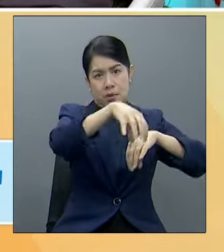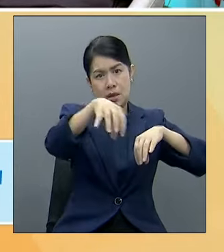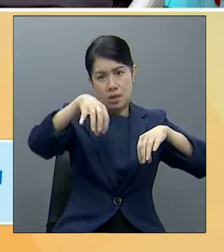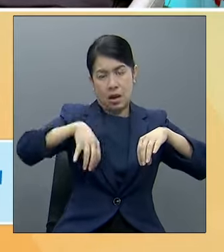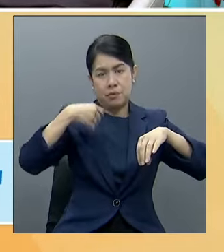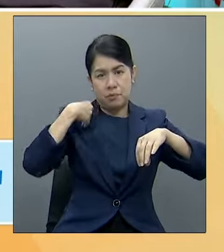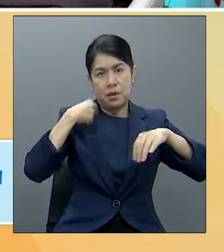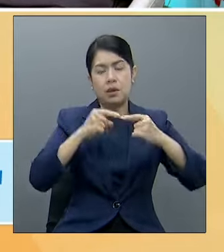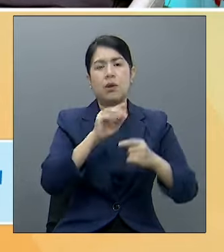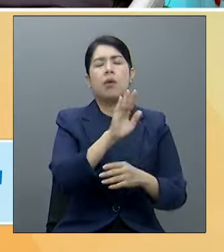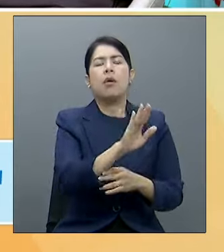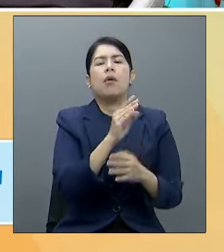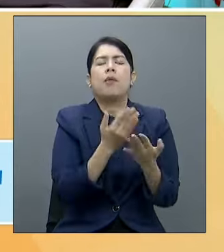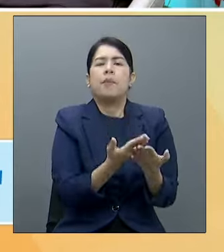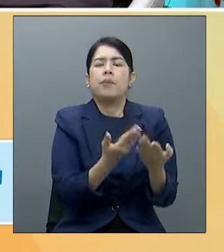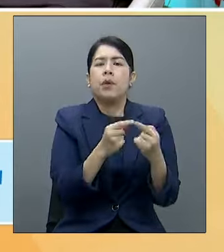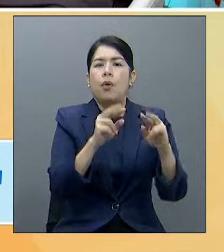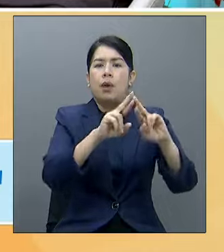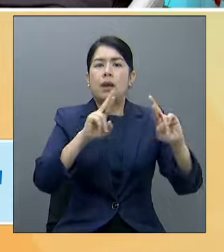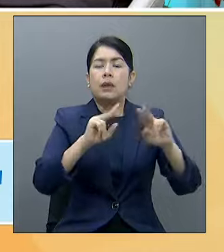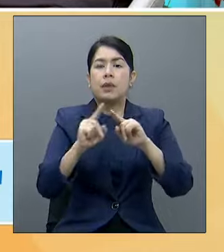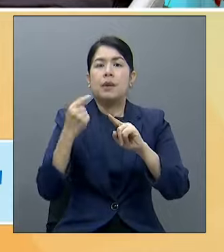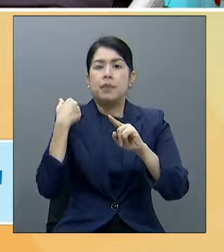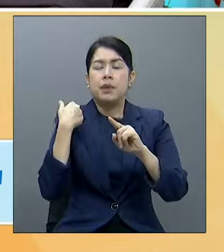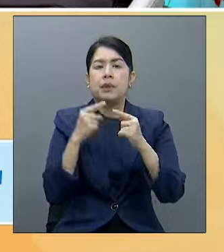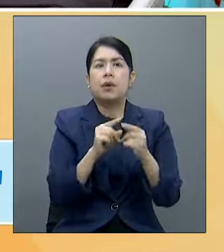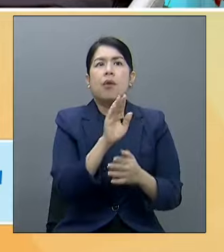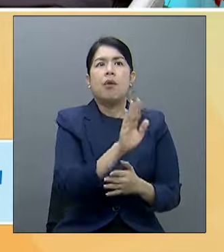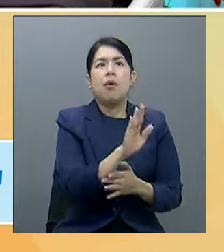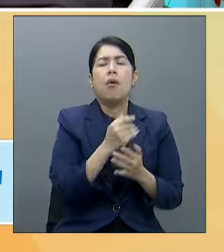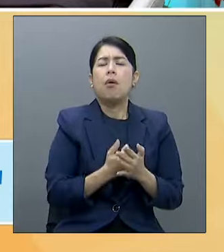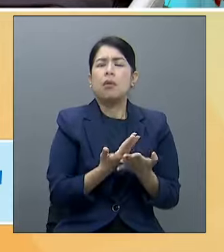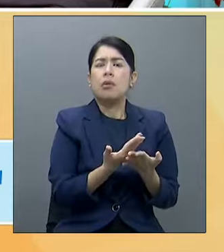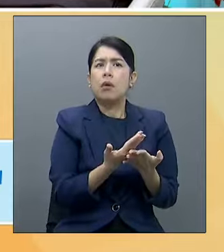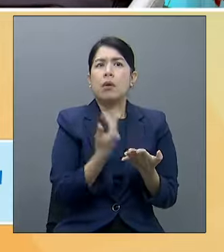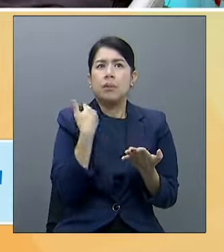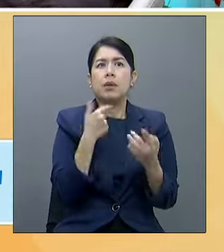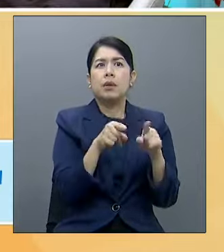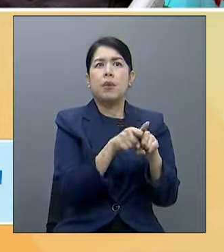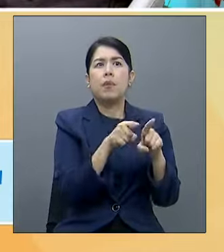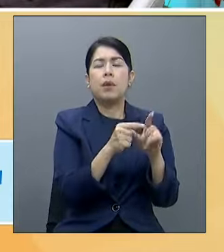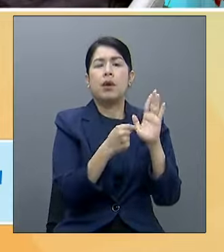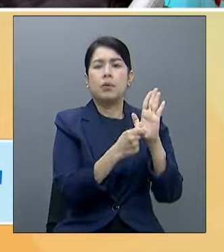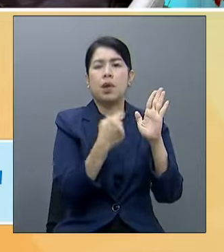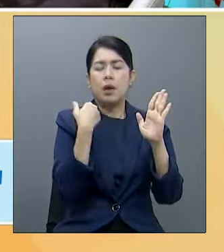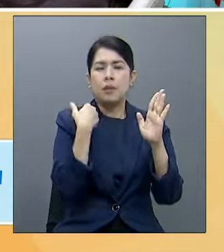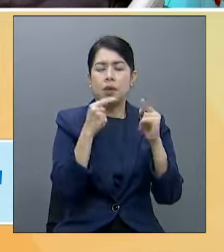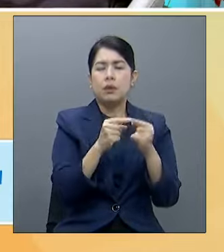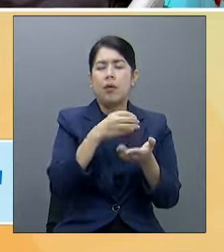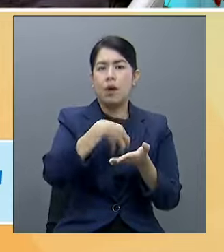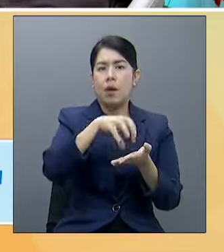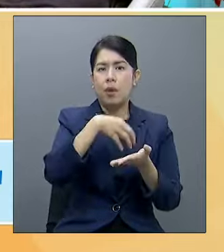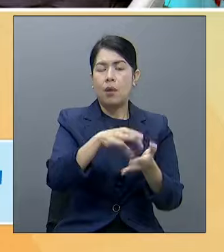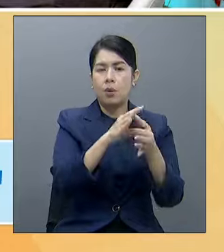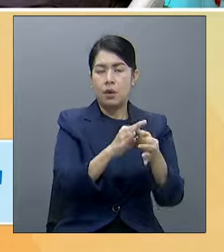เซ็กเวิร์กของพื้นที่ที่อยู่ที่พัทพงอยู่ที่พัทยา แต่ว่าสัญลักษณ์ ใช่ค่ะแต่เราต้องการเล่าเรื่องให้มันมีศิล